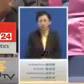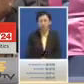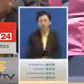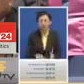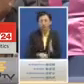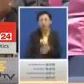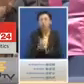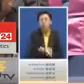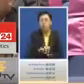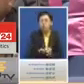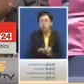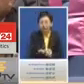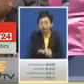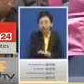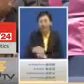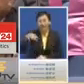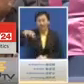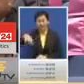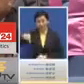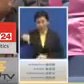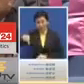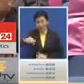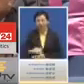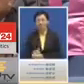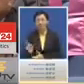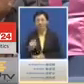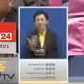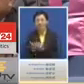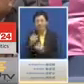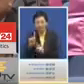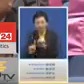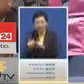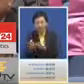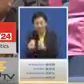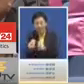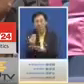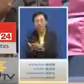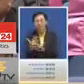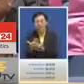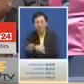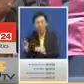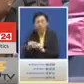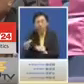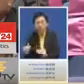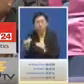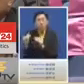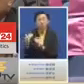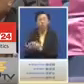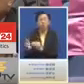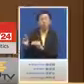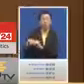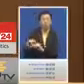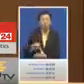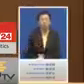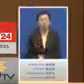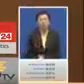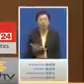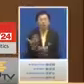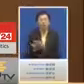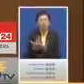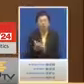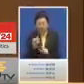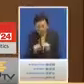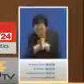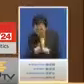ต่ไปขึ้นอะไรครับกรมธนารักษ์ยกราคาประเมินที่ดินขึ้นสูงขึ้นแล้วเก็บอิงเอาเงินเอ